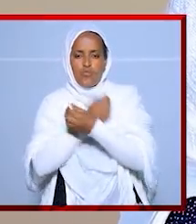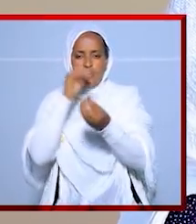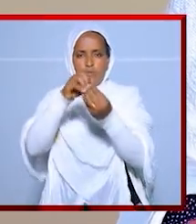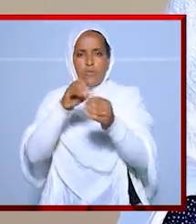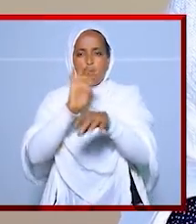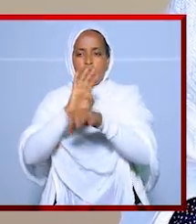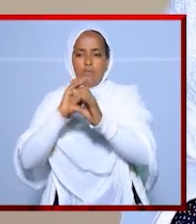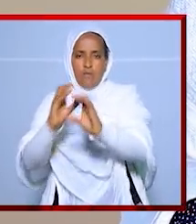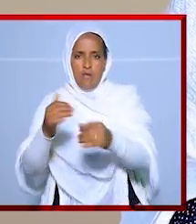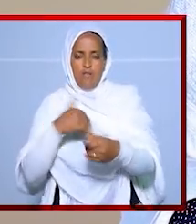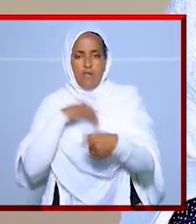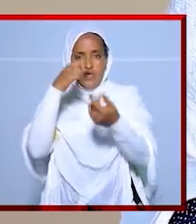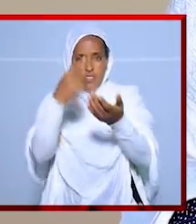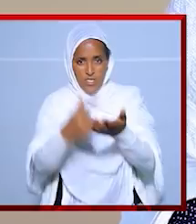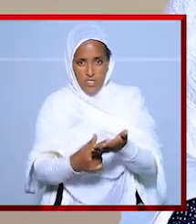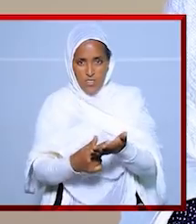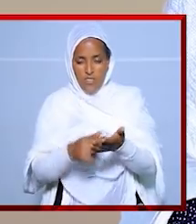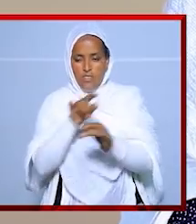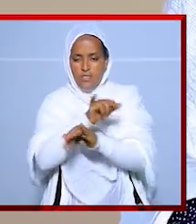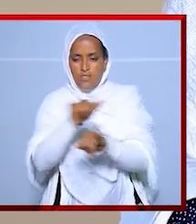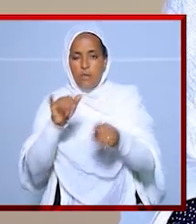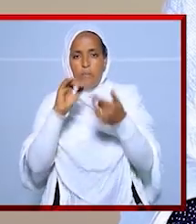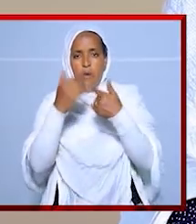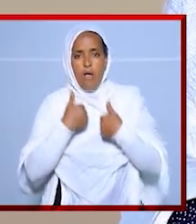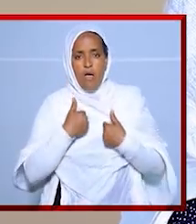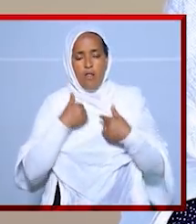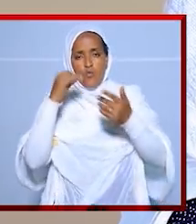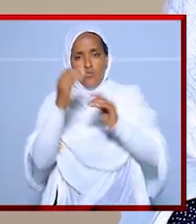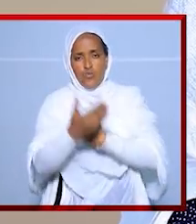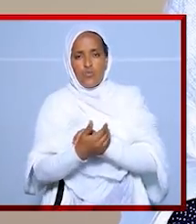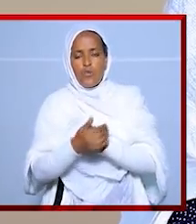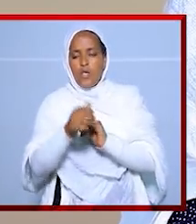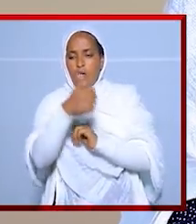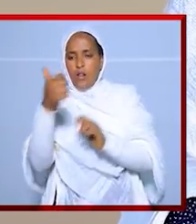እንዲወልድ ጭምር ቤተክርስቲያን ታስተምራለች። ስለዚህ እንዲያ ሲሆን